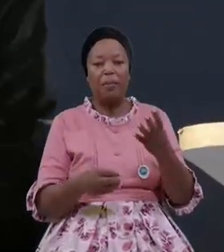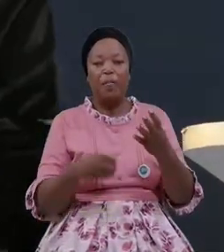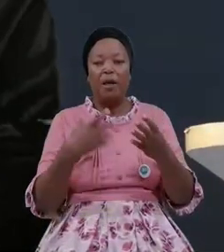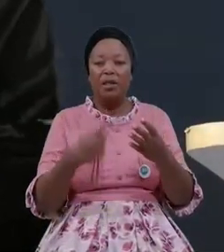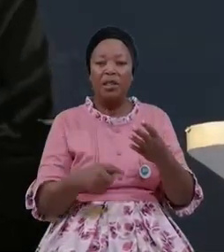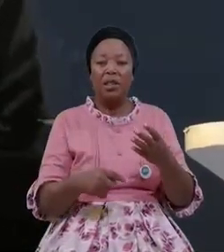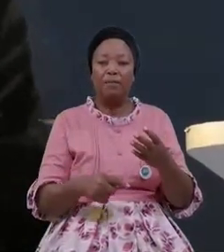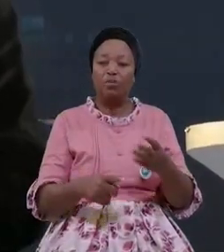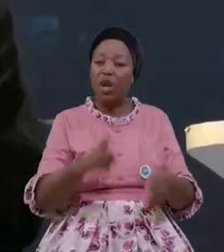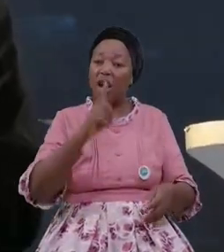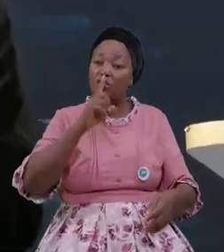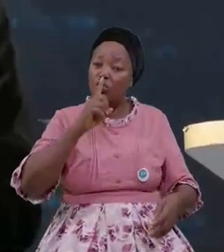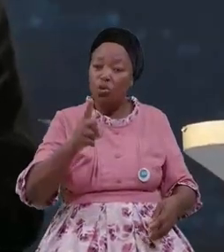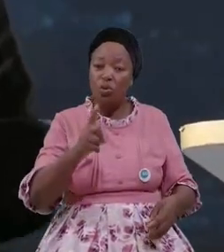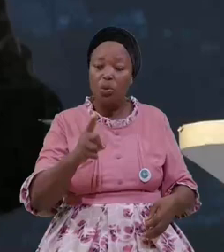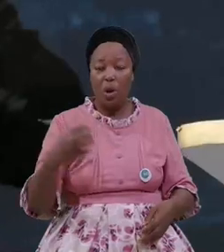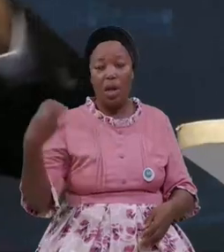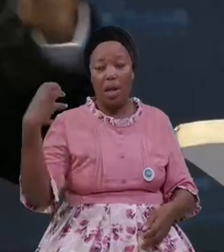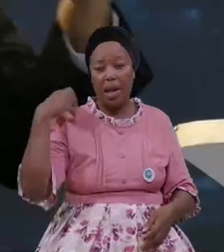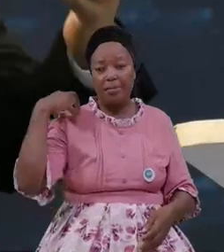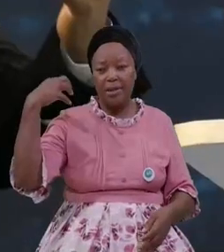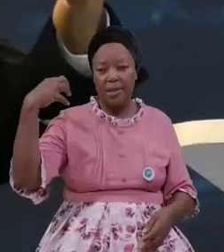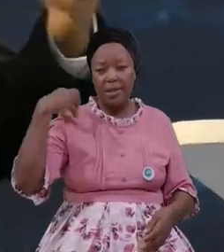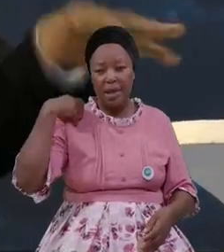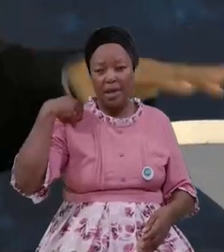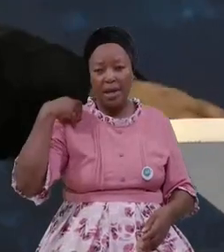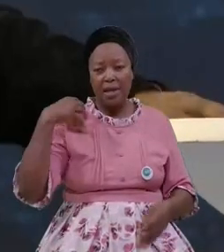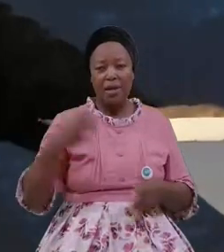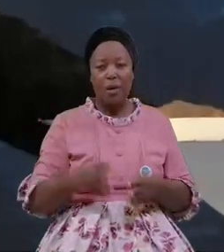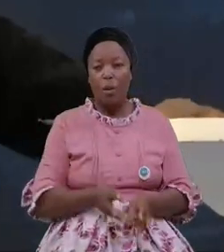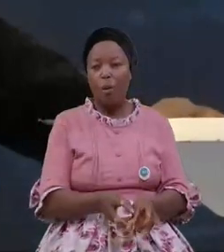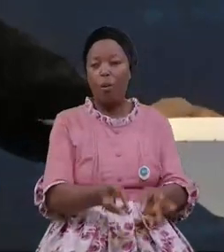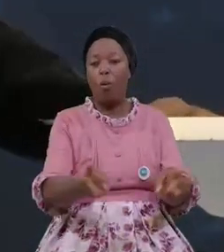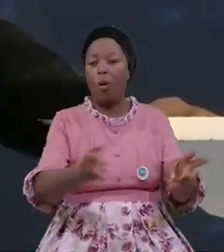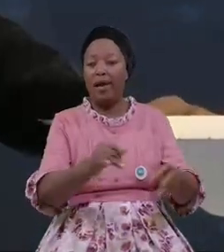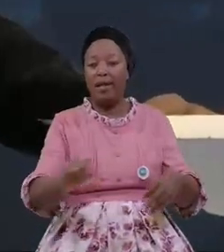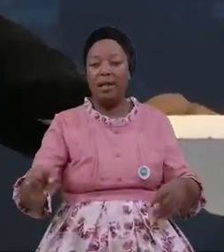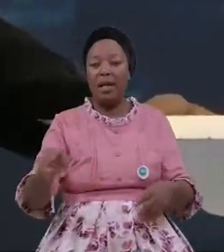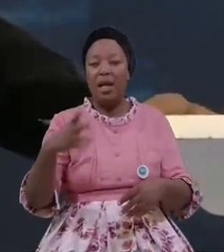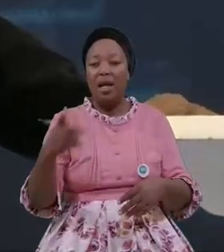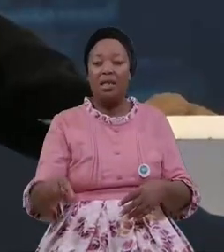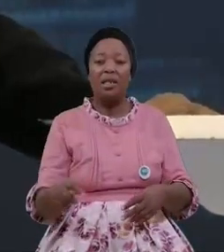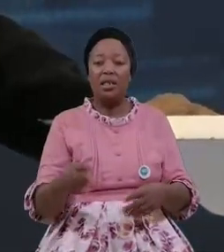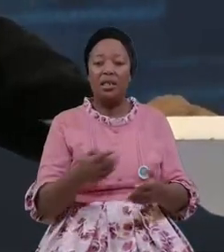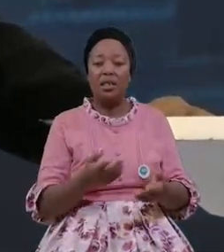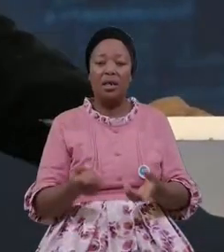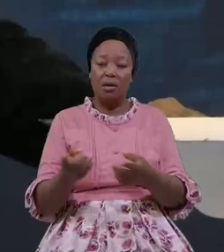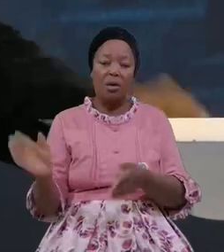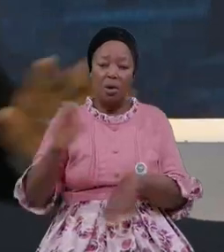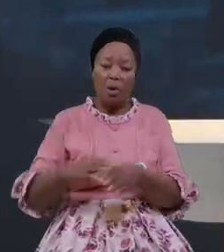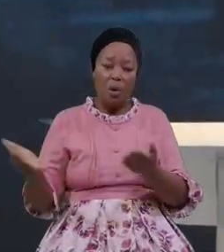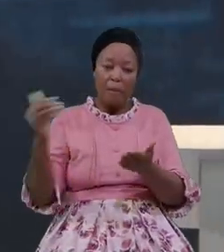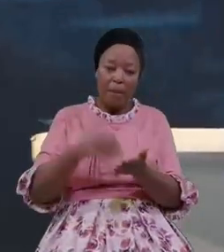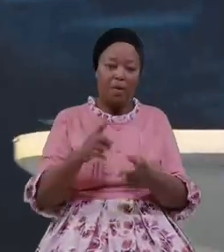capitaine rassurant élargissant la nouvelle Commission de la